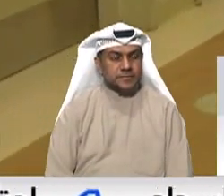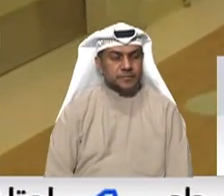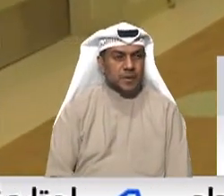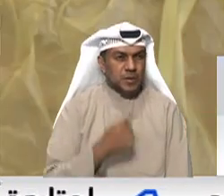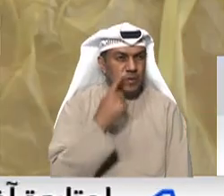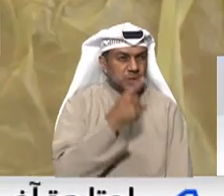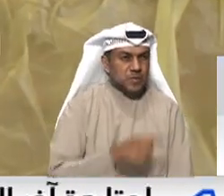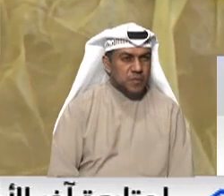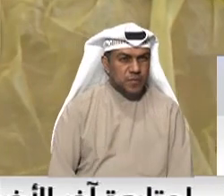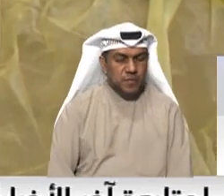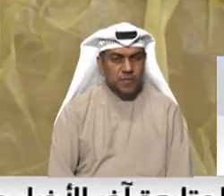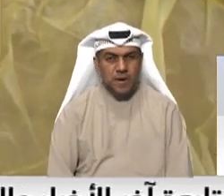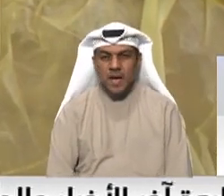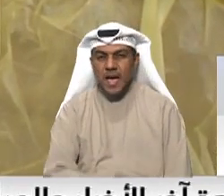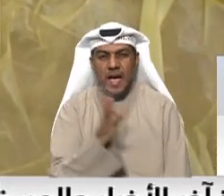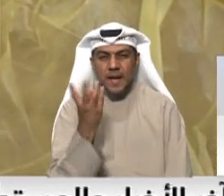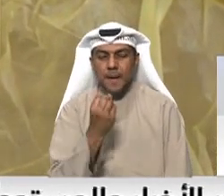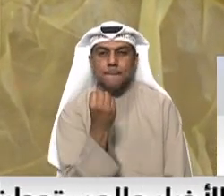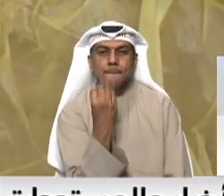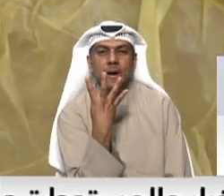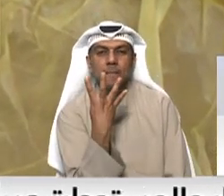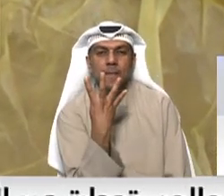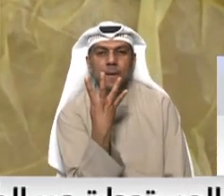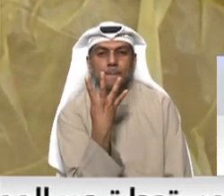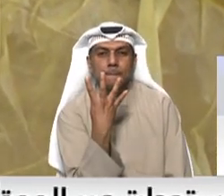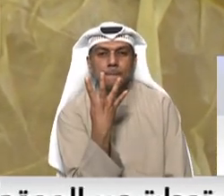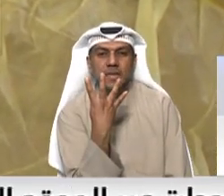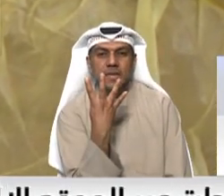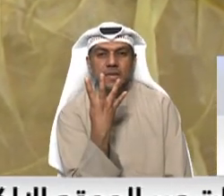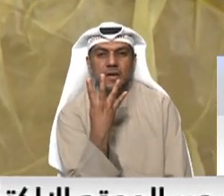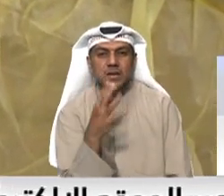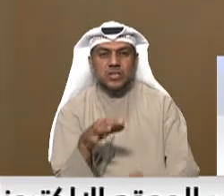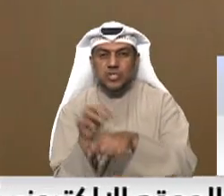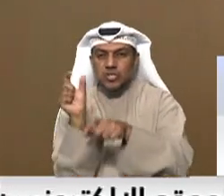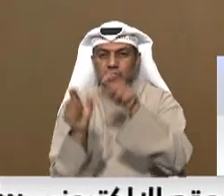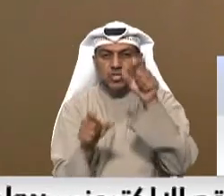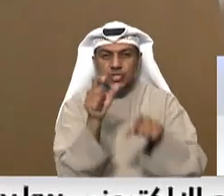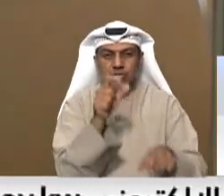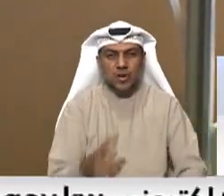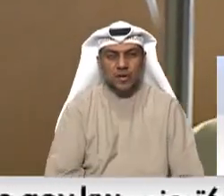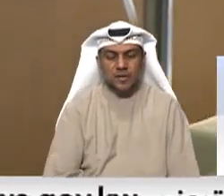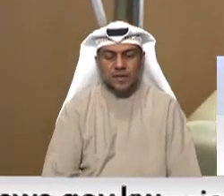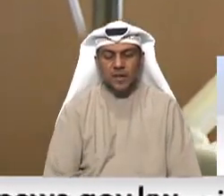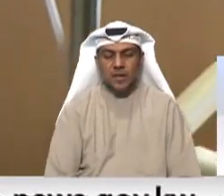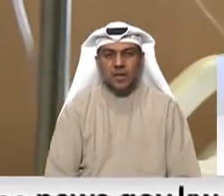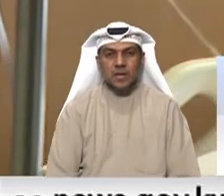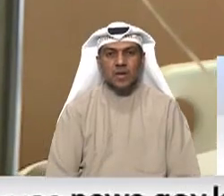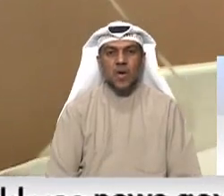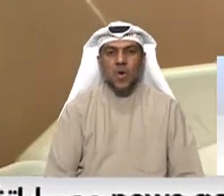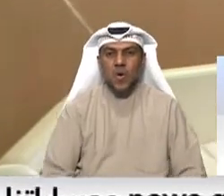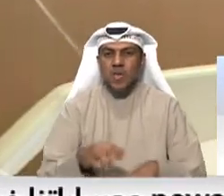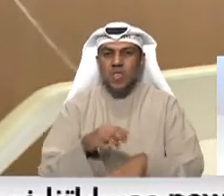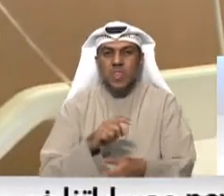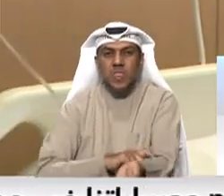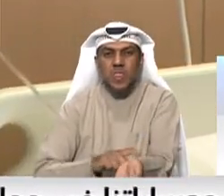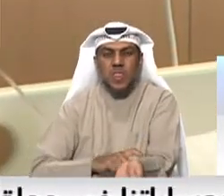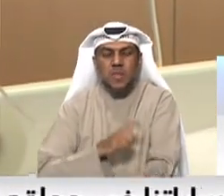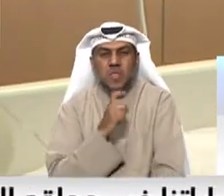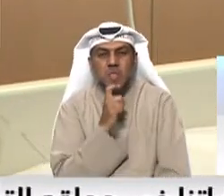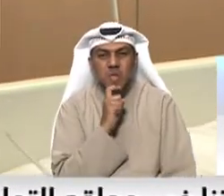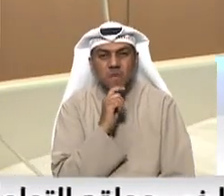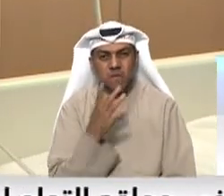400 مصاب بانيميا الدم المنجليه في البلاد 89 منهم كويتيين ومعظم المضاعفات